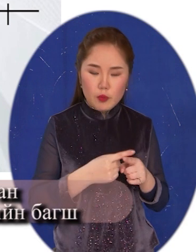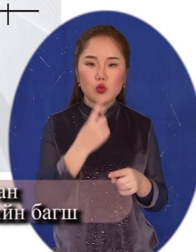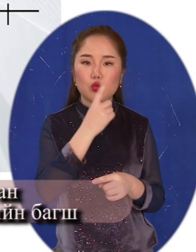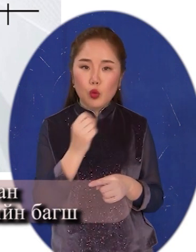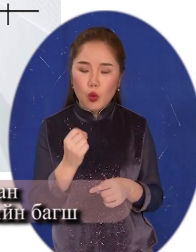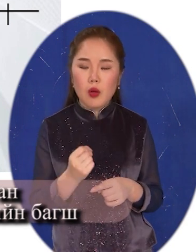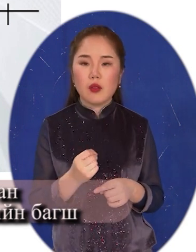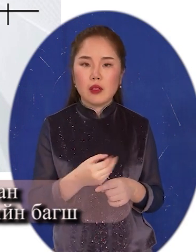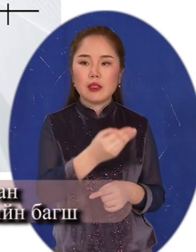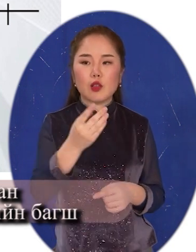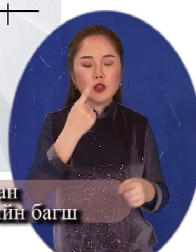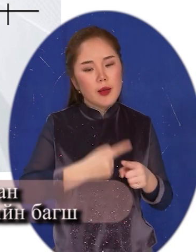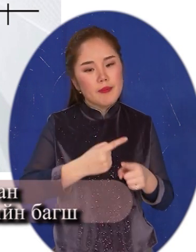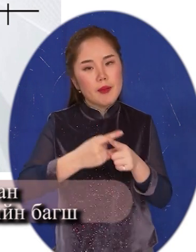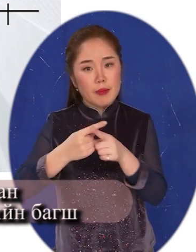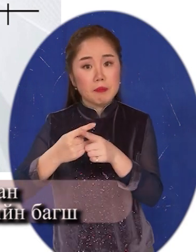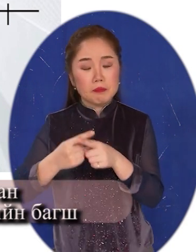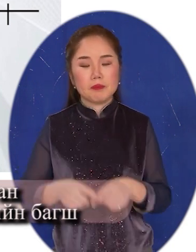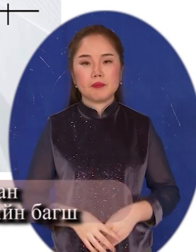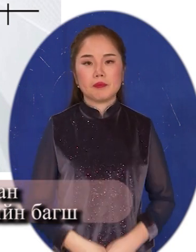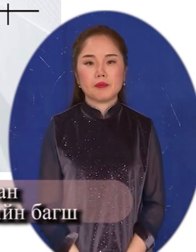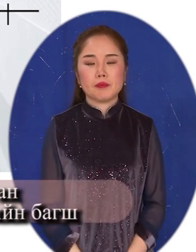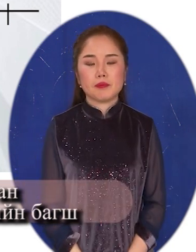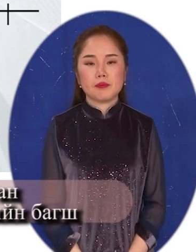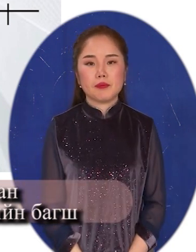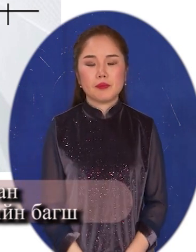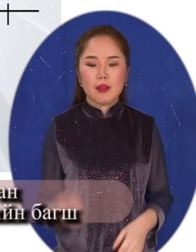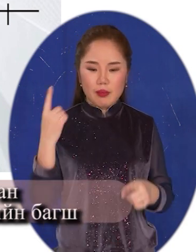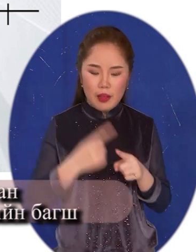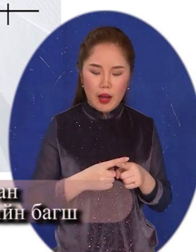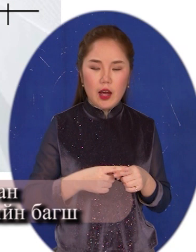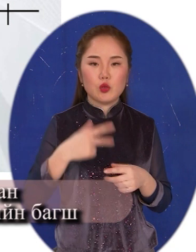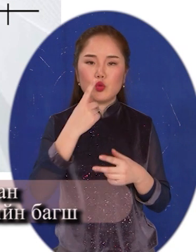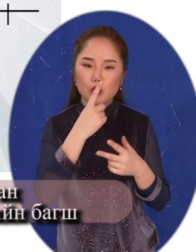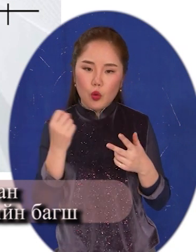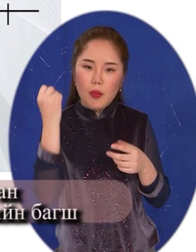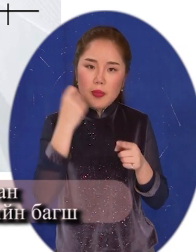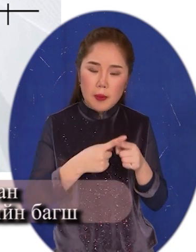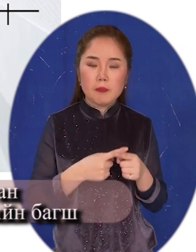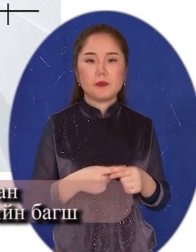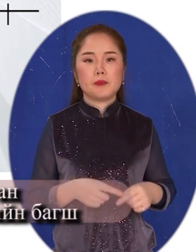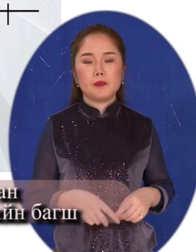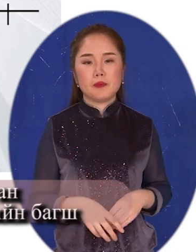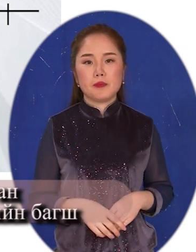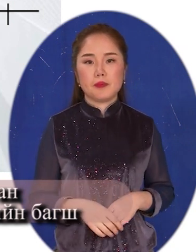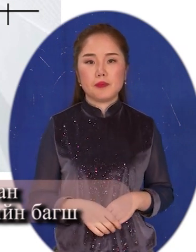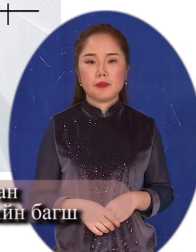Кайта 100-дү косамыз. Сендер эсептеп отуруңдар. Кайтадан 300-дү косамыз.